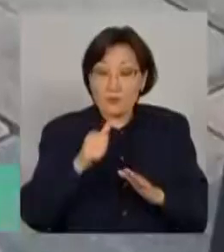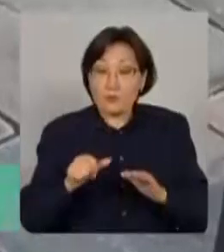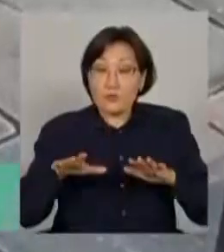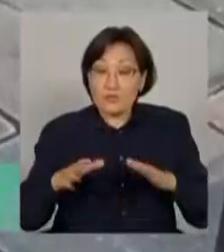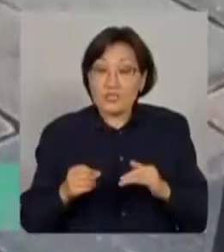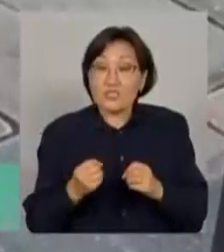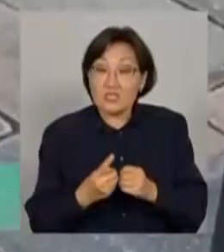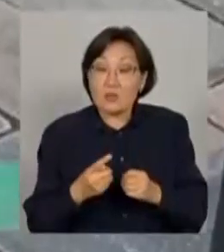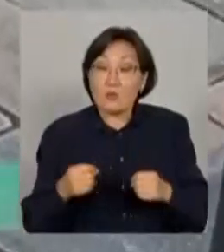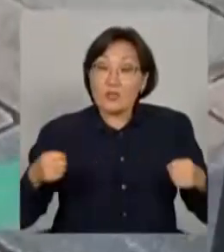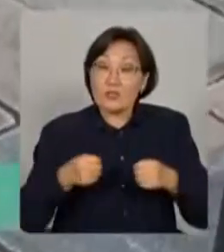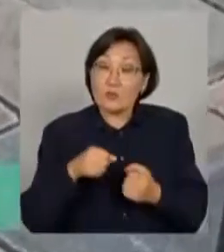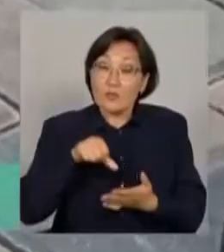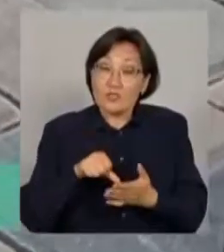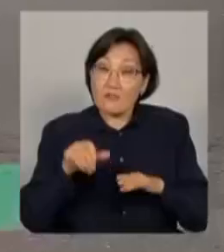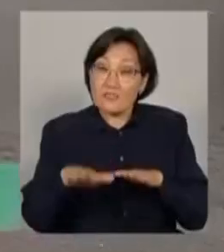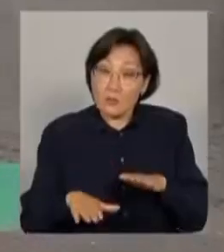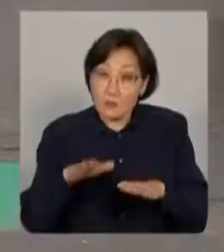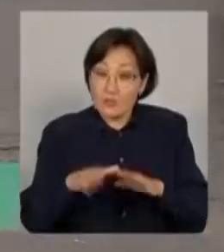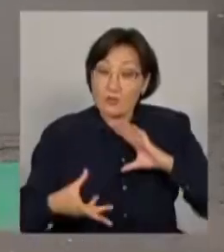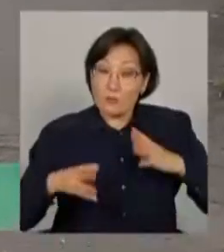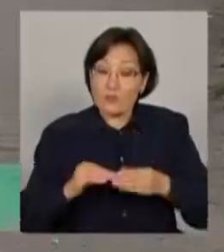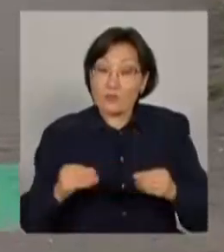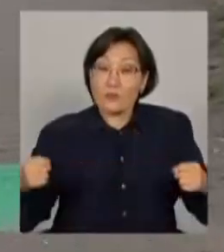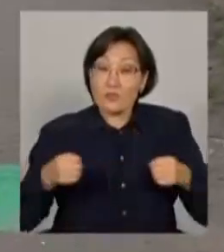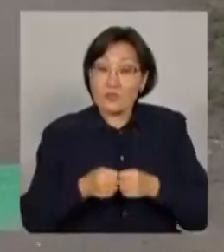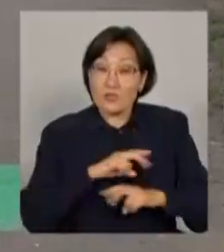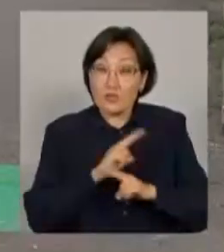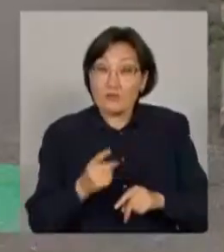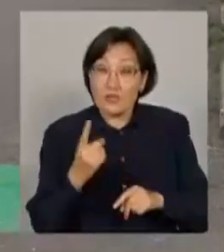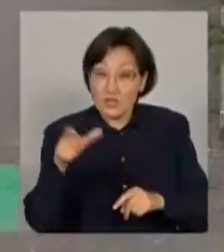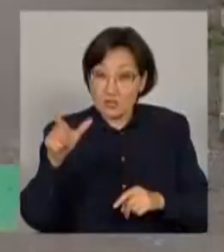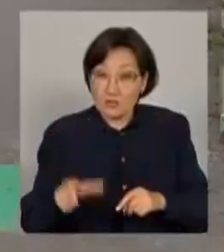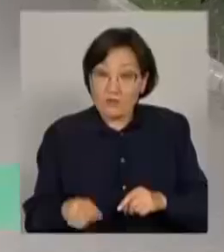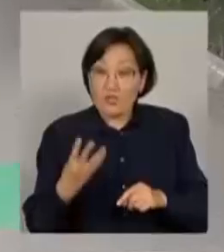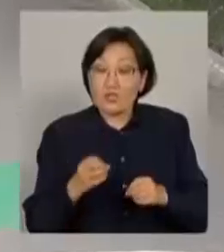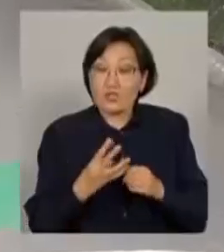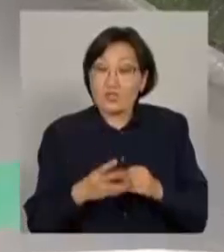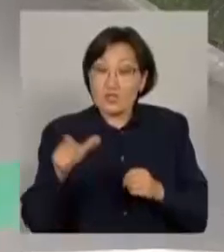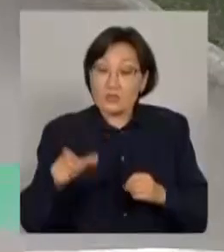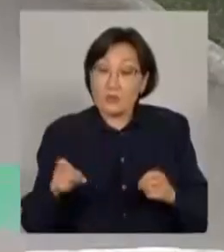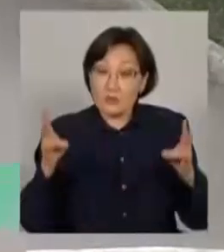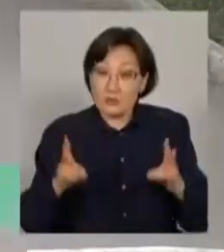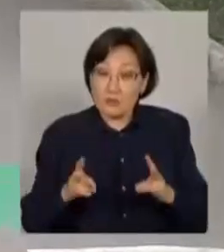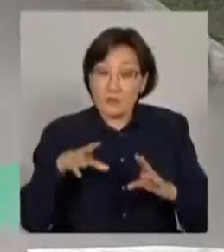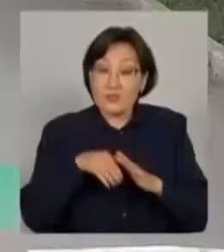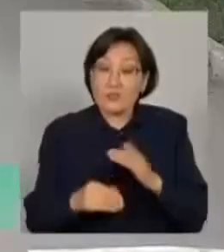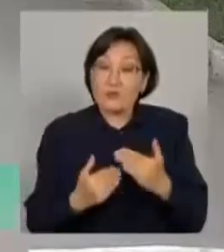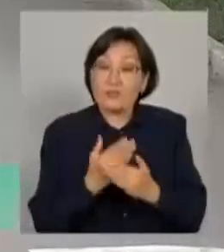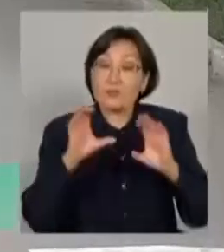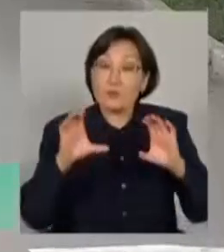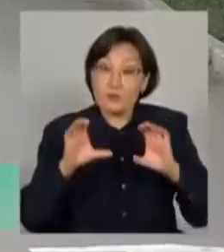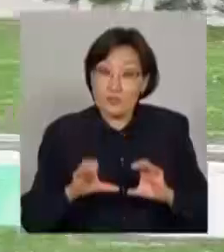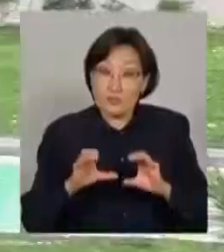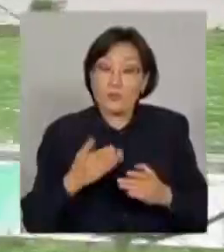произошло 11 ДТП с участием самокатчиков. В результате аварии погиб один человек, еще 14 пострадали. Внедрение нового